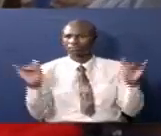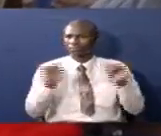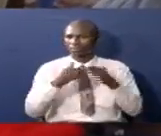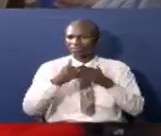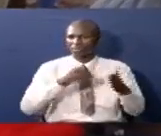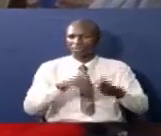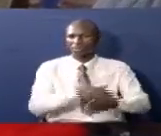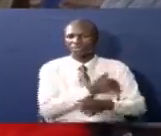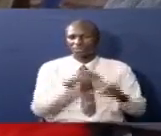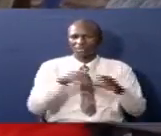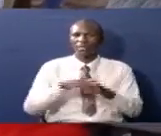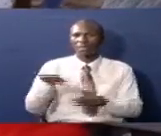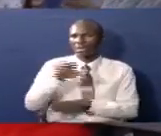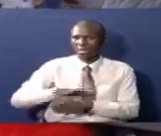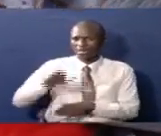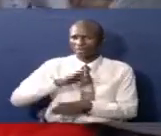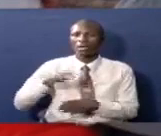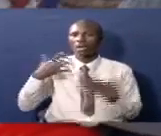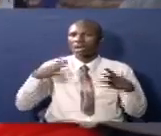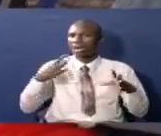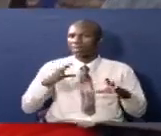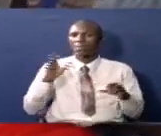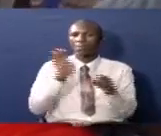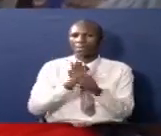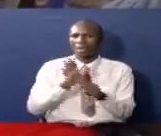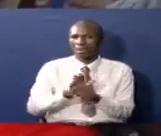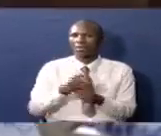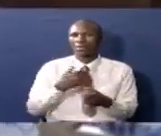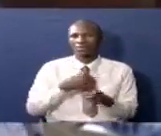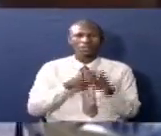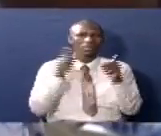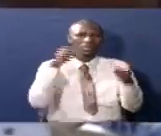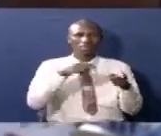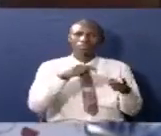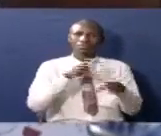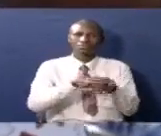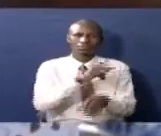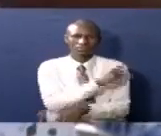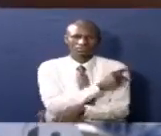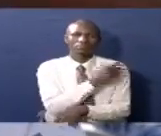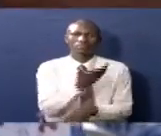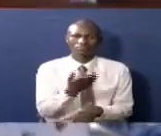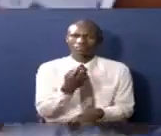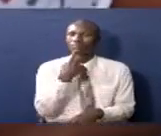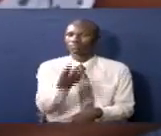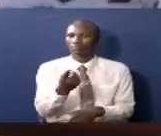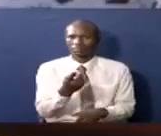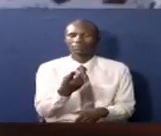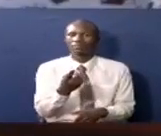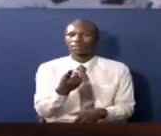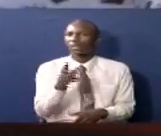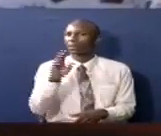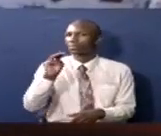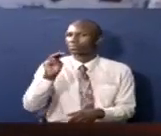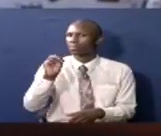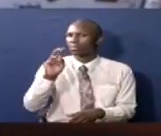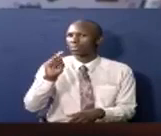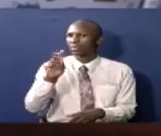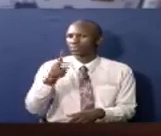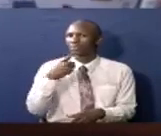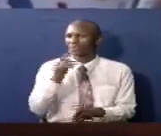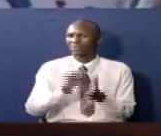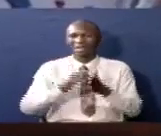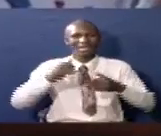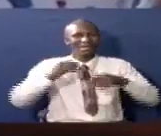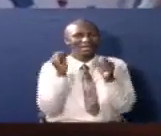vo location ya Masii umakatoa Enenthi ainge alame yumilite kukwata Nzanzo e ni walesi yake sese kicha Mumu TV